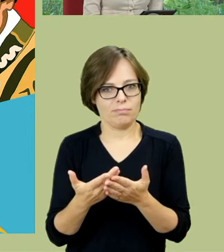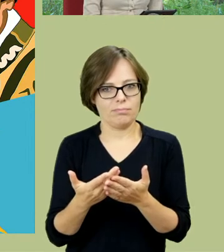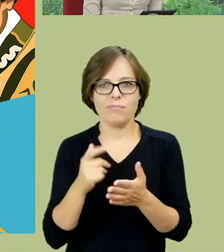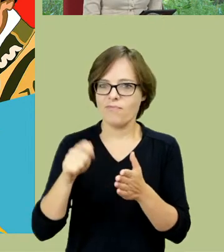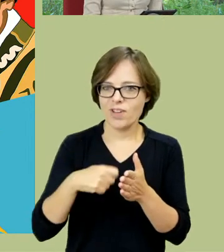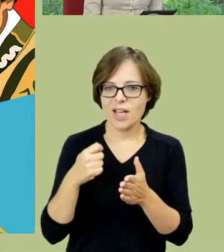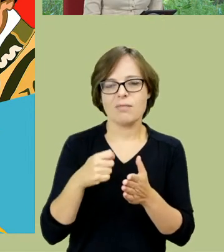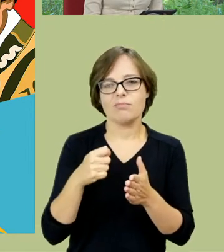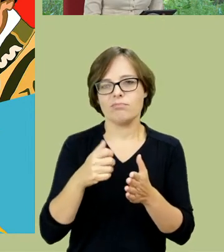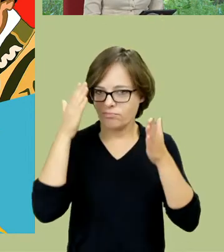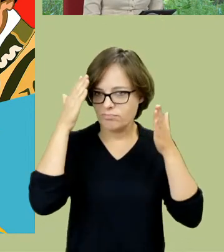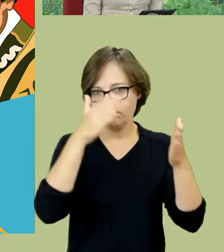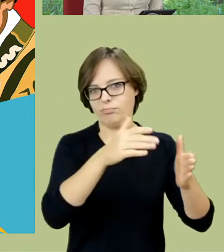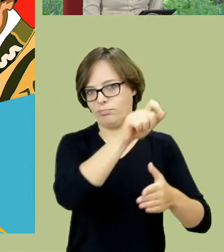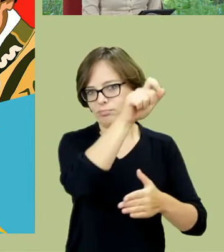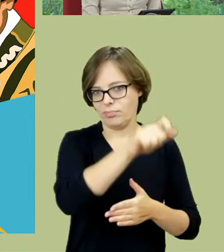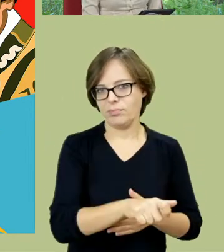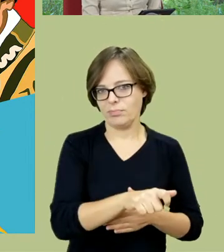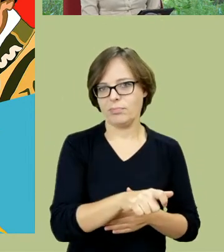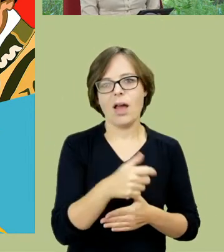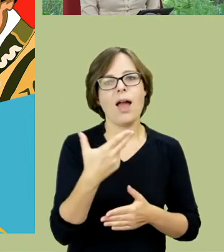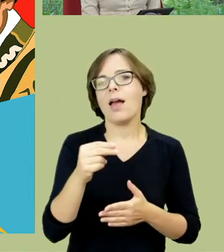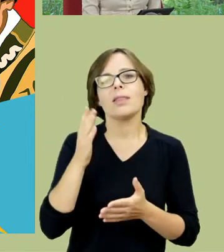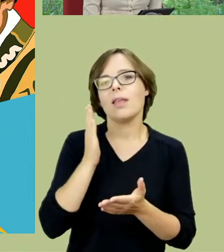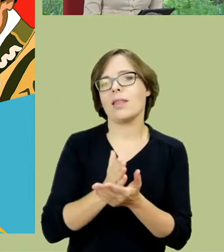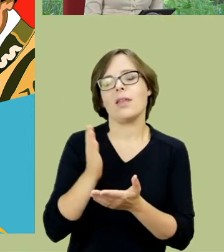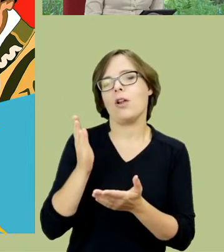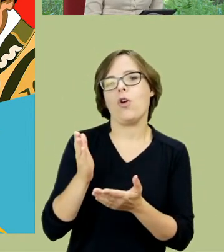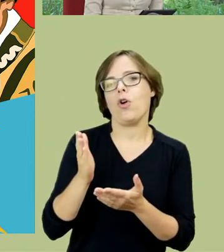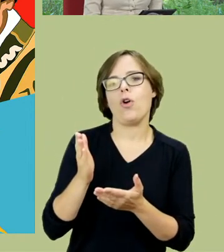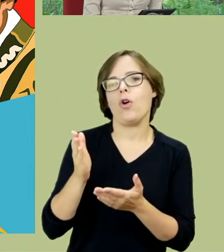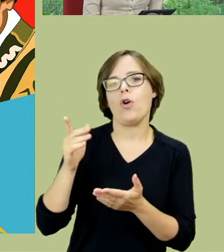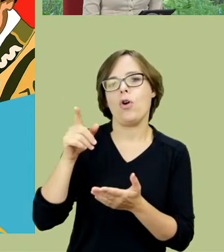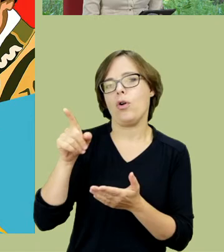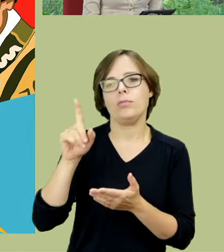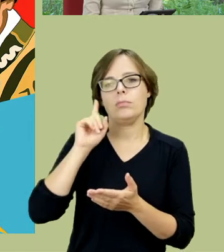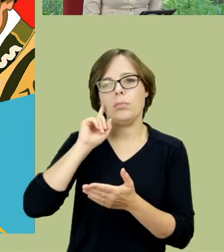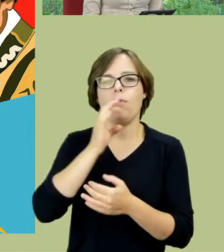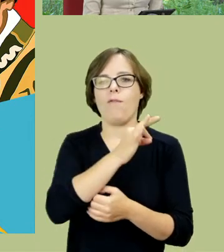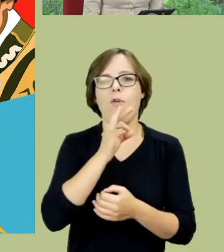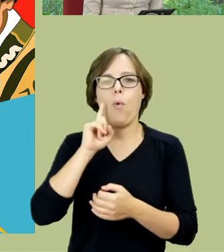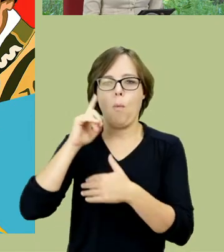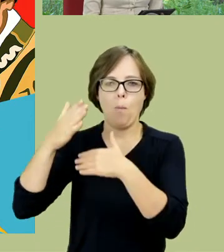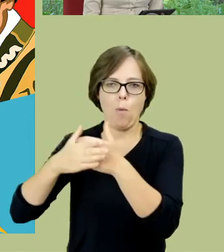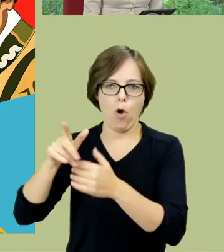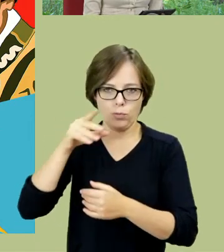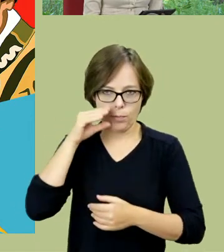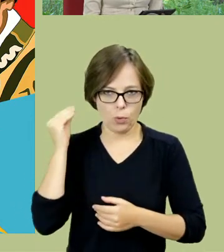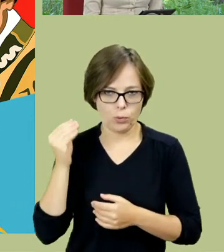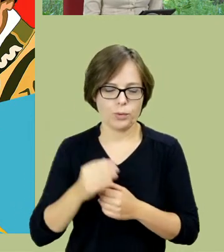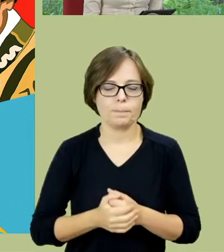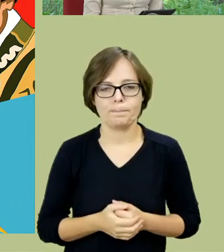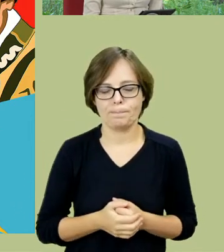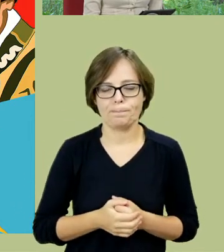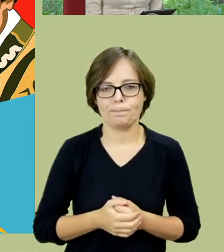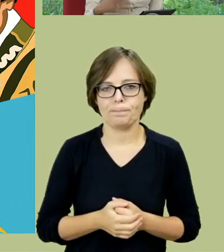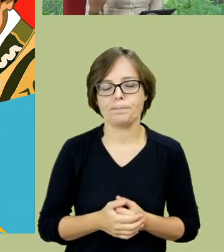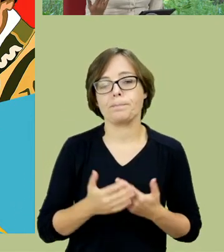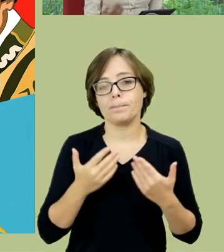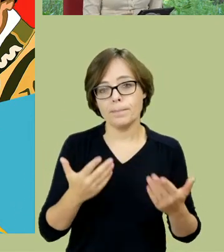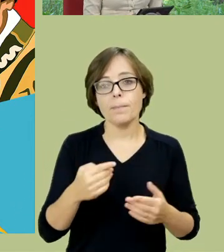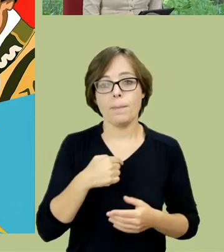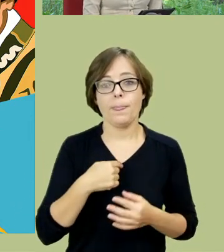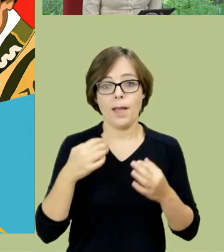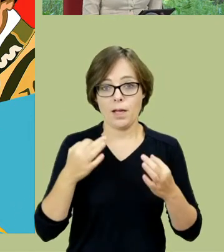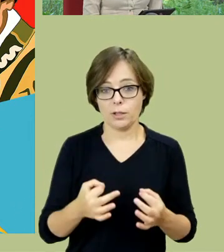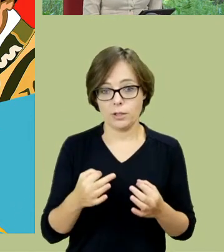wszystkim jej, a nie tylko, czy nie głównie jej wielkiemu mężowi. Ja natomiast dzisiaj, ponieważ też